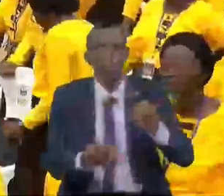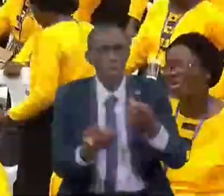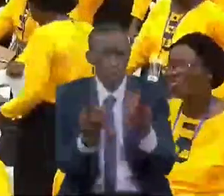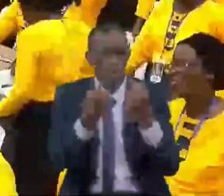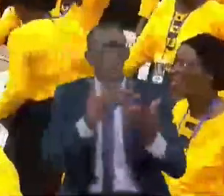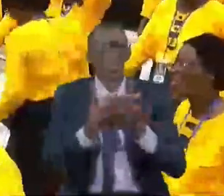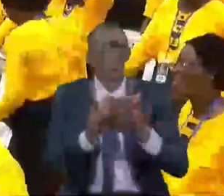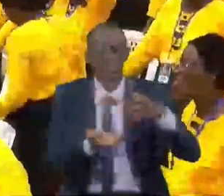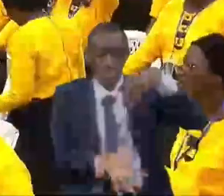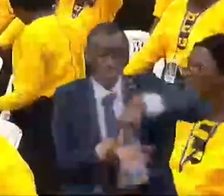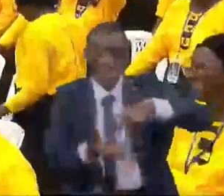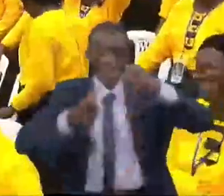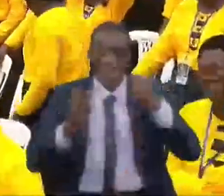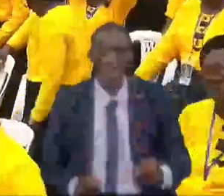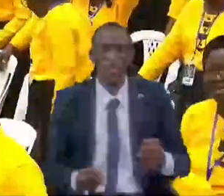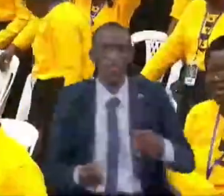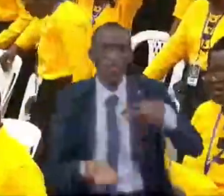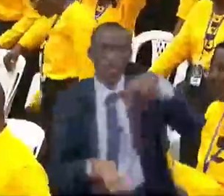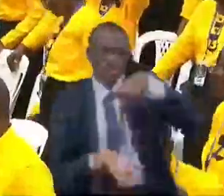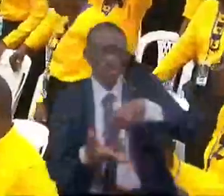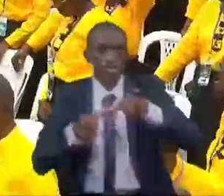ferme. Tiens ferme.